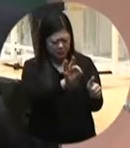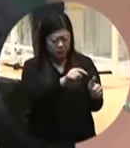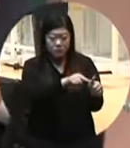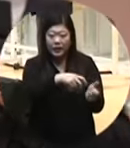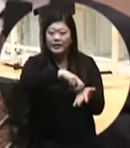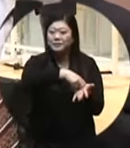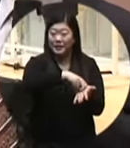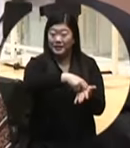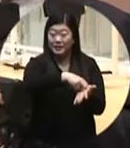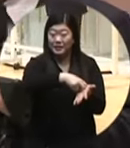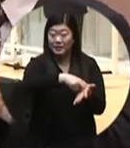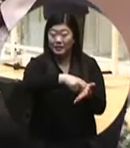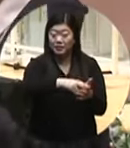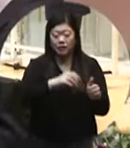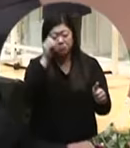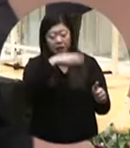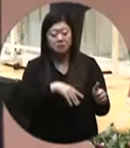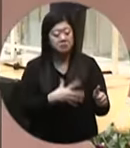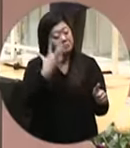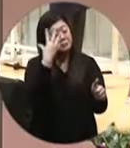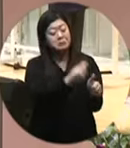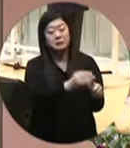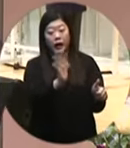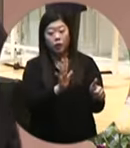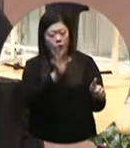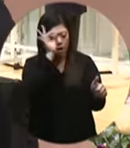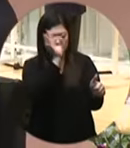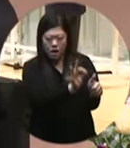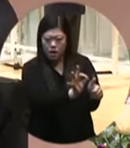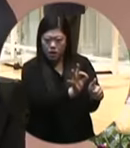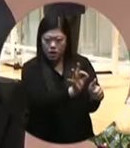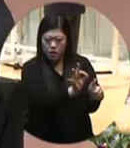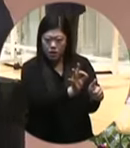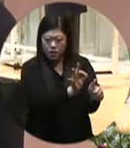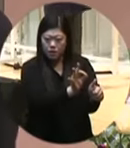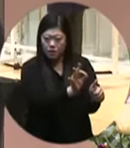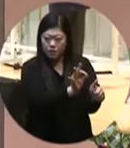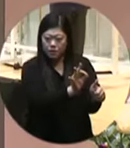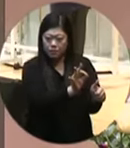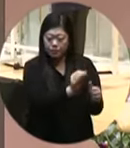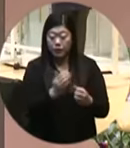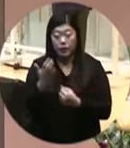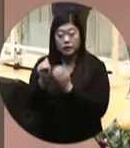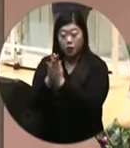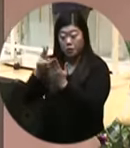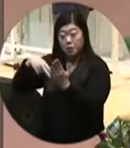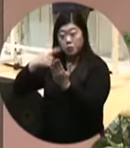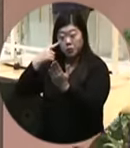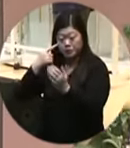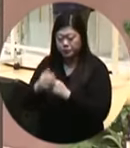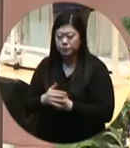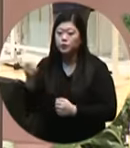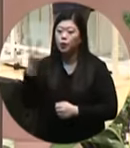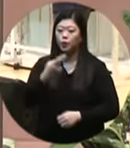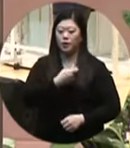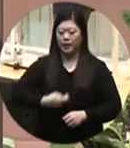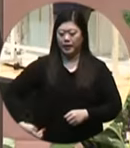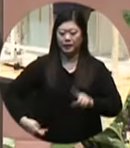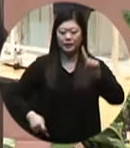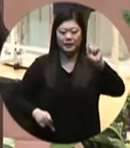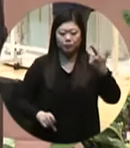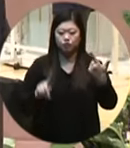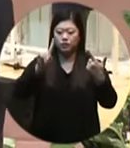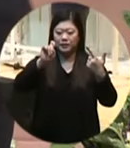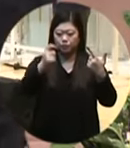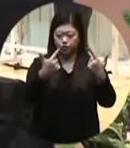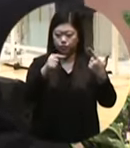The crippled man then rose up in Acts 3. 성경을 자세히 보세요. Look very carefully in the Bible. 사도행전 16장 16절